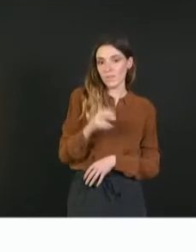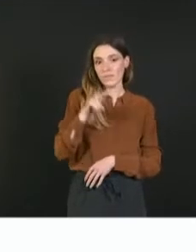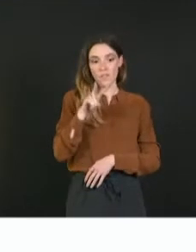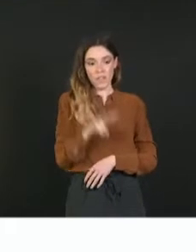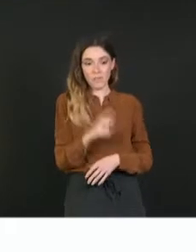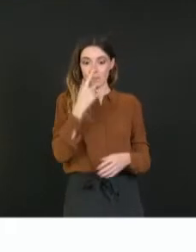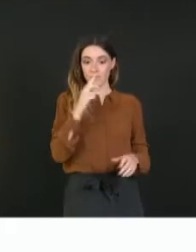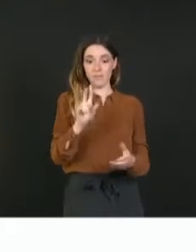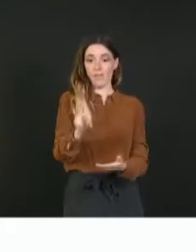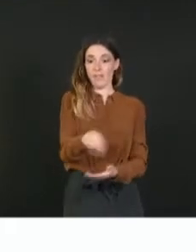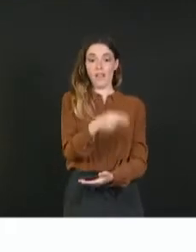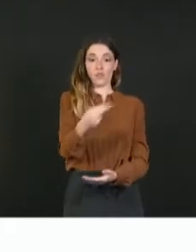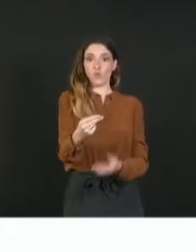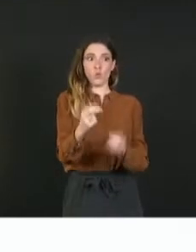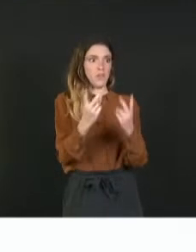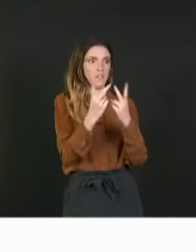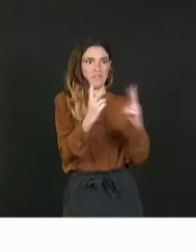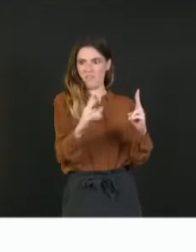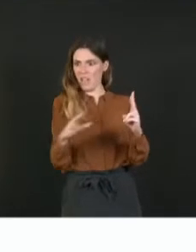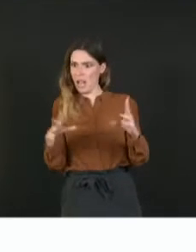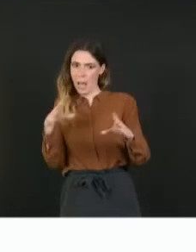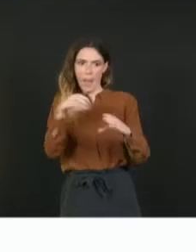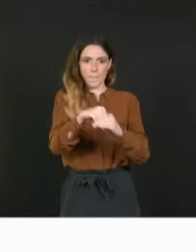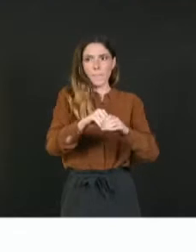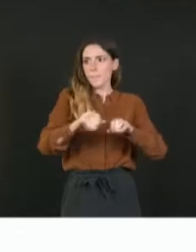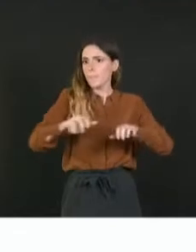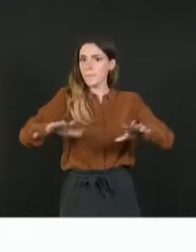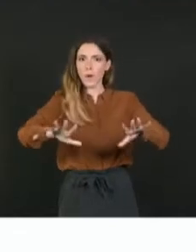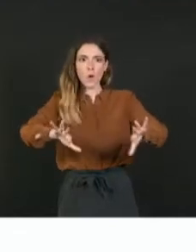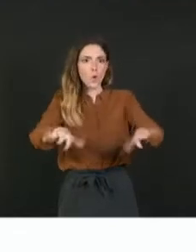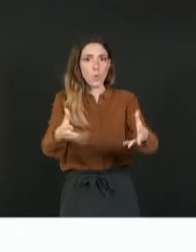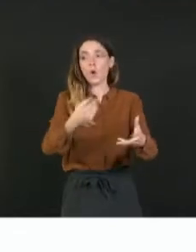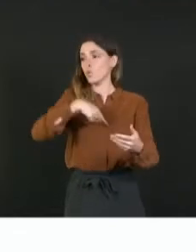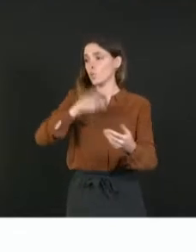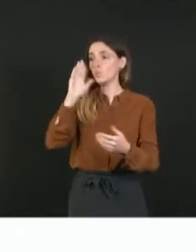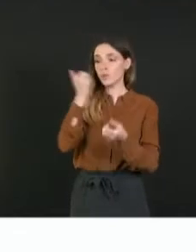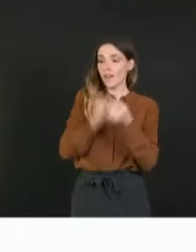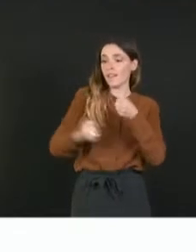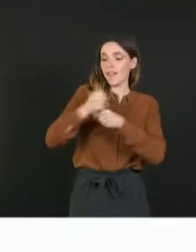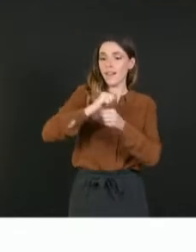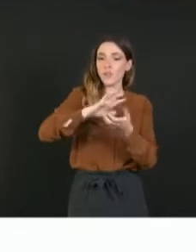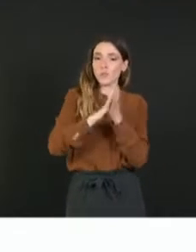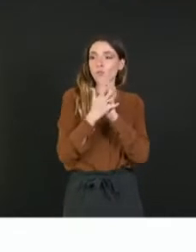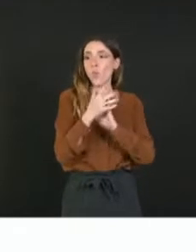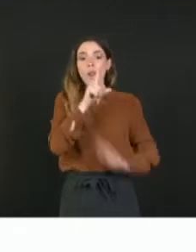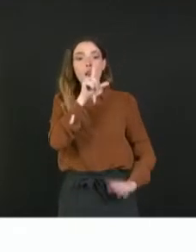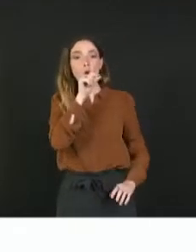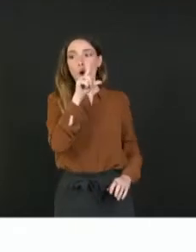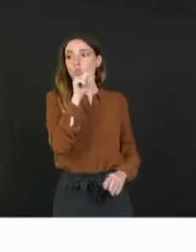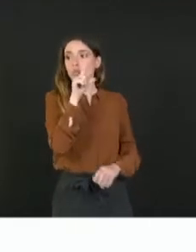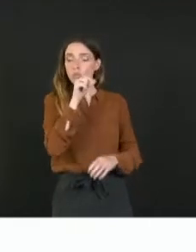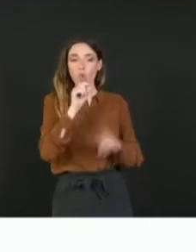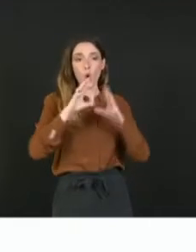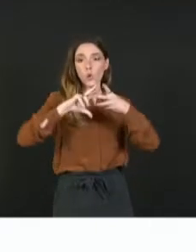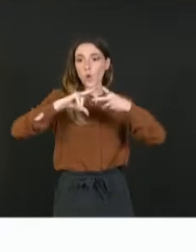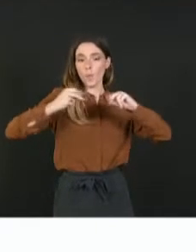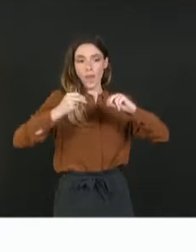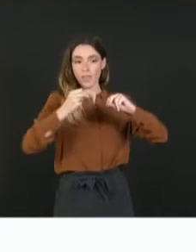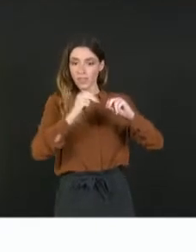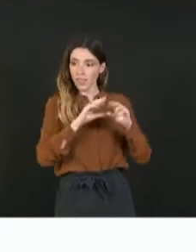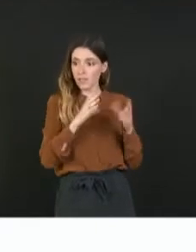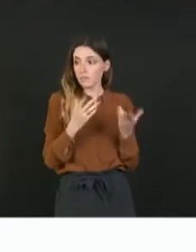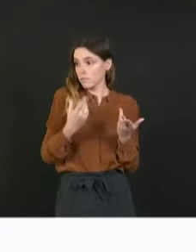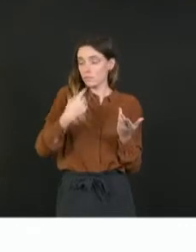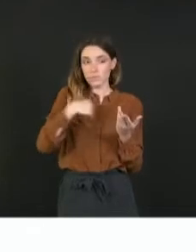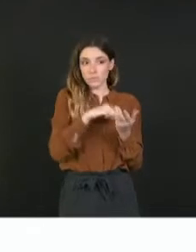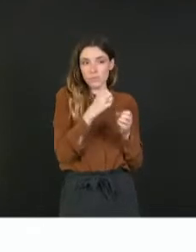de la nature en ville. C'est pour ça qu'on a créé les cocottes et on a été évidemment inspiré par plein de personnes